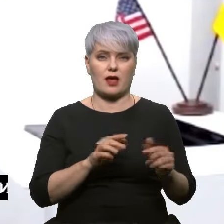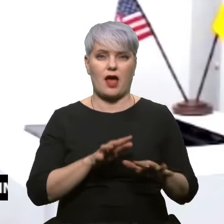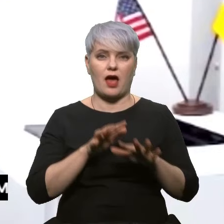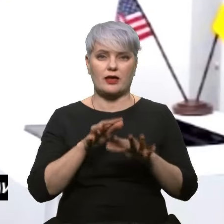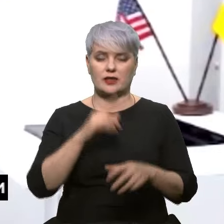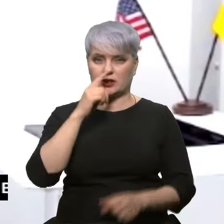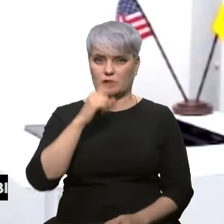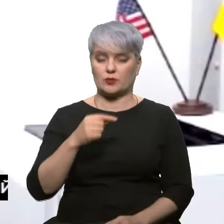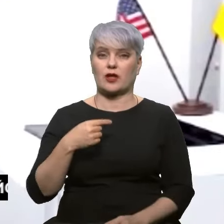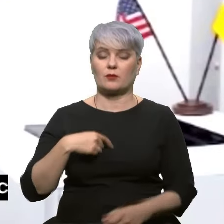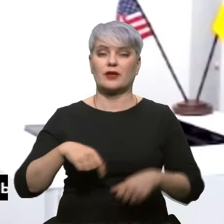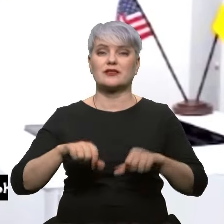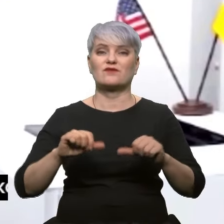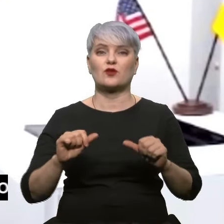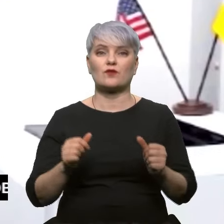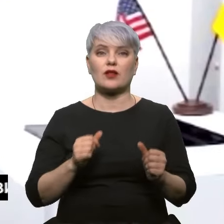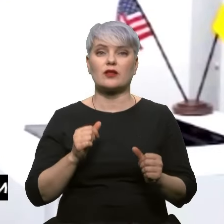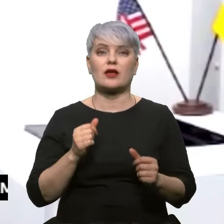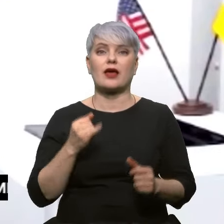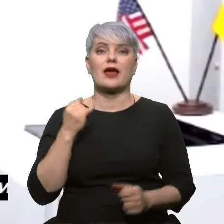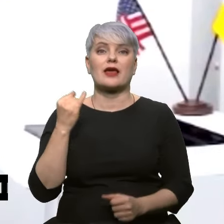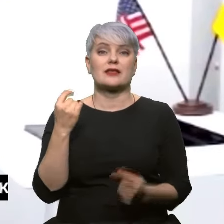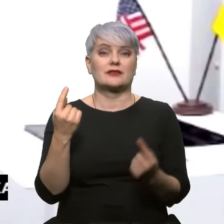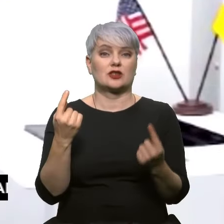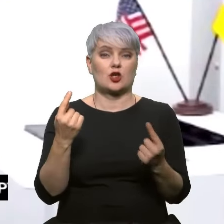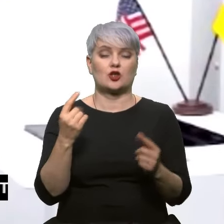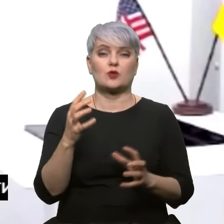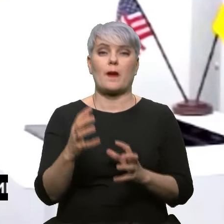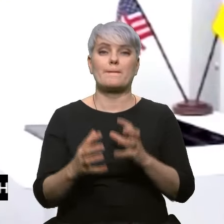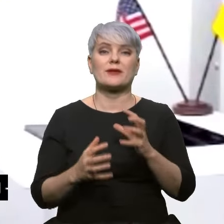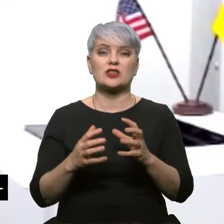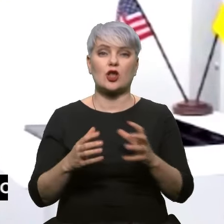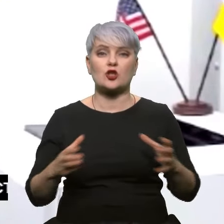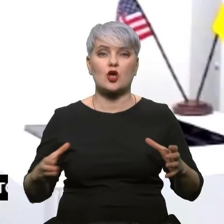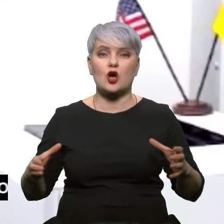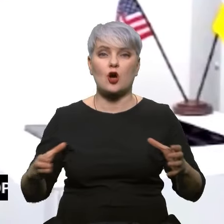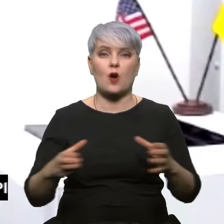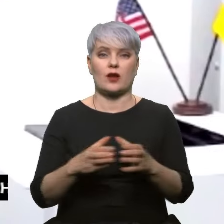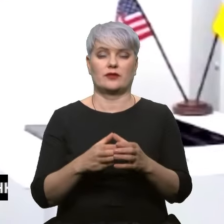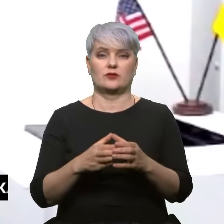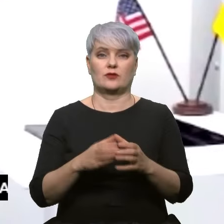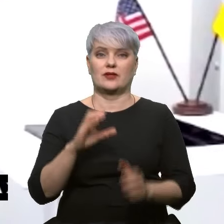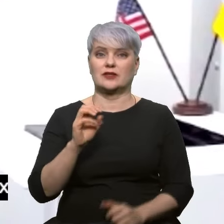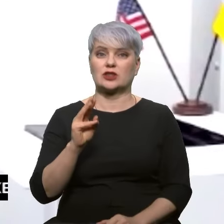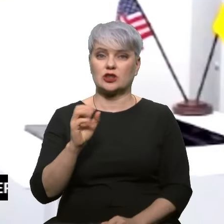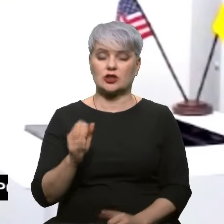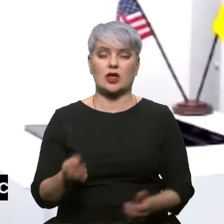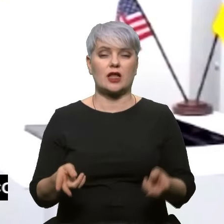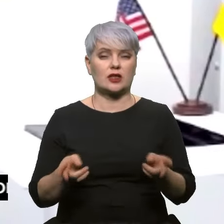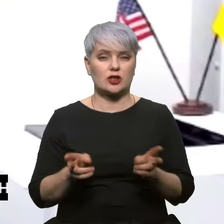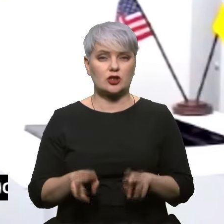сформували історичну міжнародну коаліцію, засновану на спільних інтересах і принципах. І Сполучені Штати залишаються